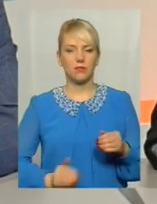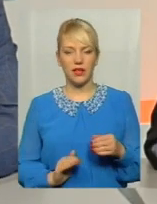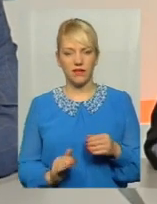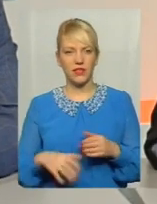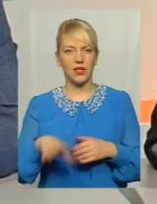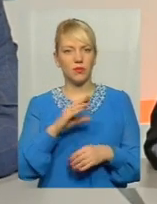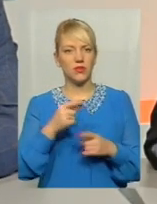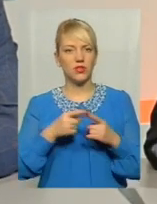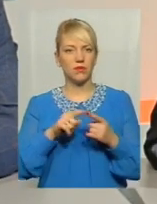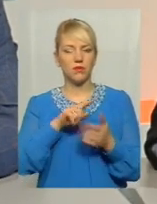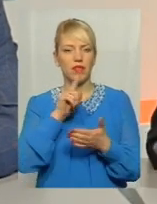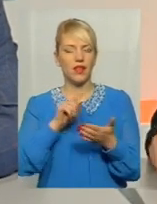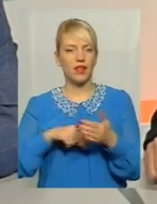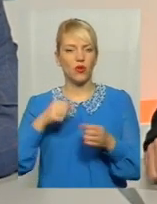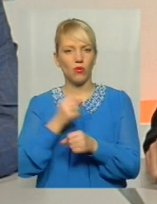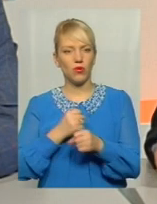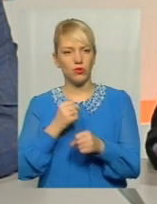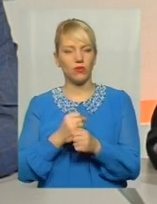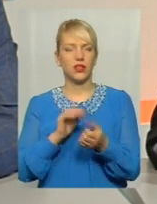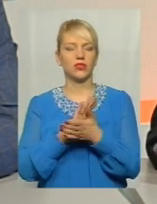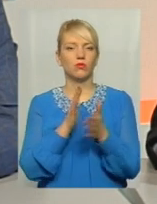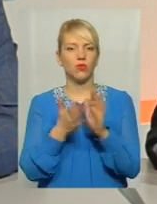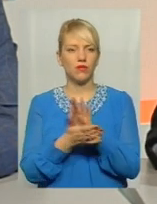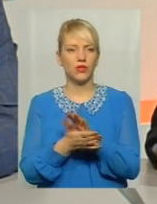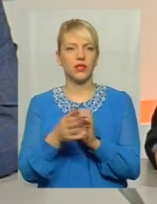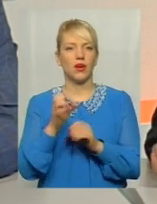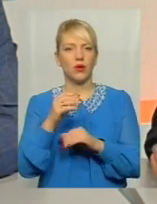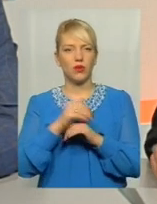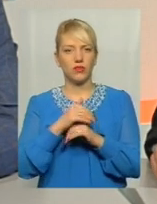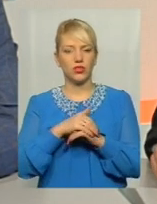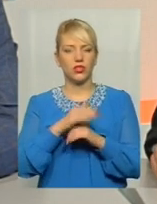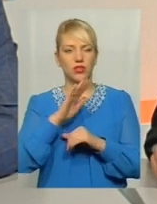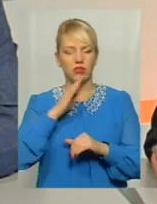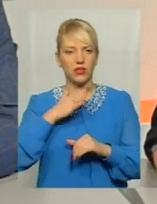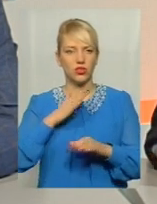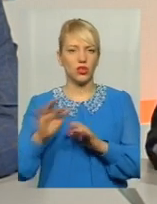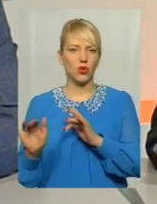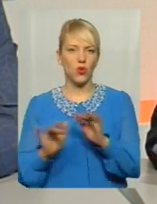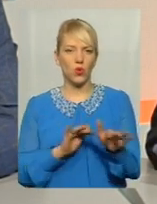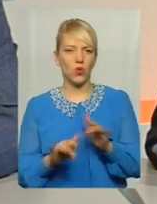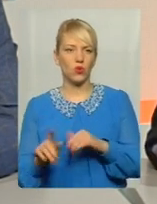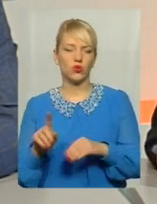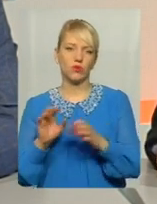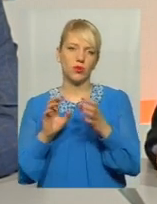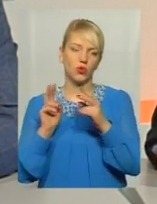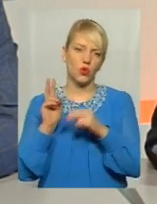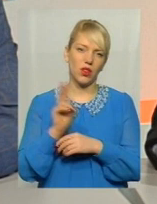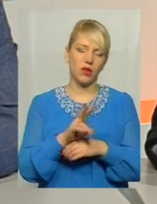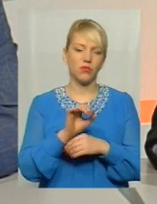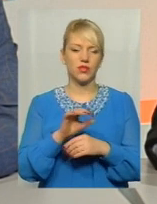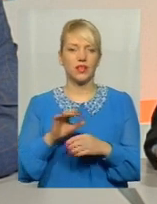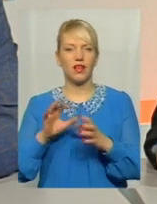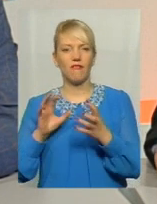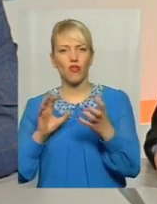питання опрацювали, домовилися по вечірнім графікам руху, щоб і тролейбус, і автобус